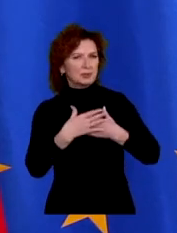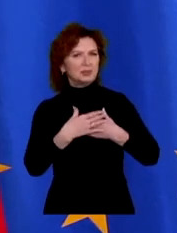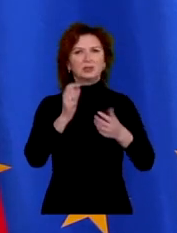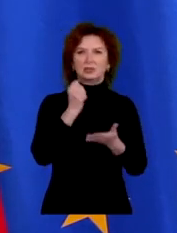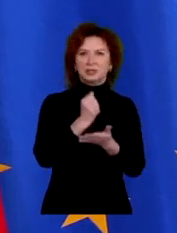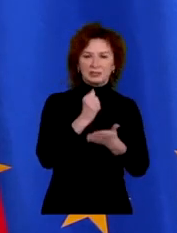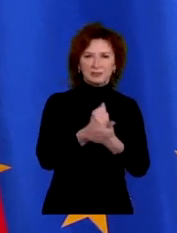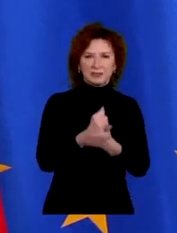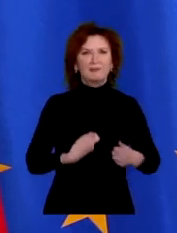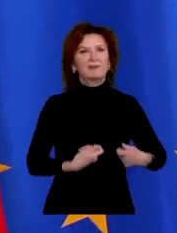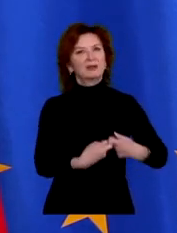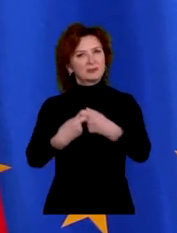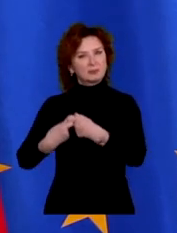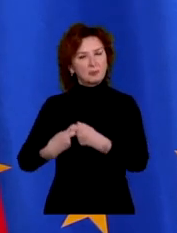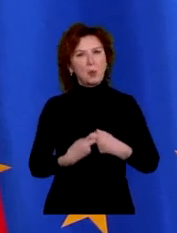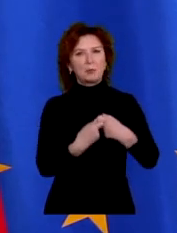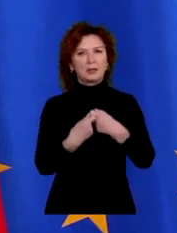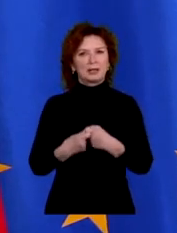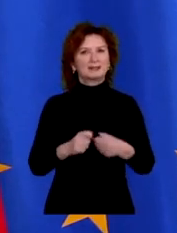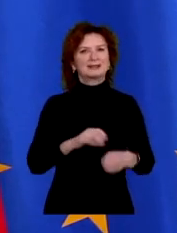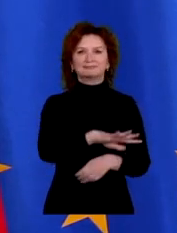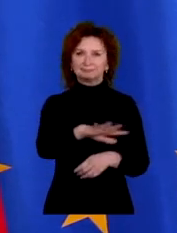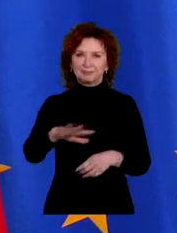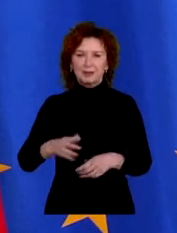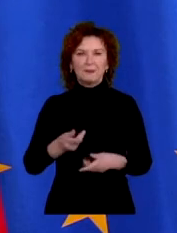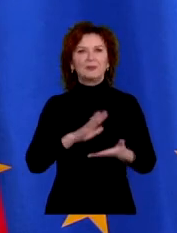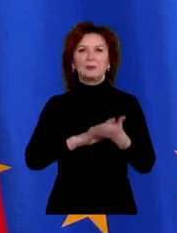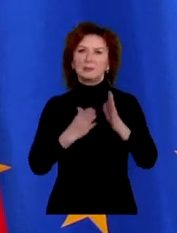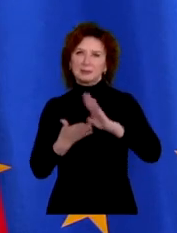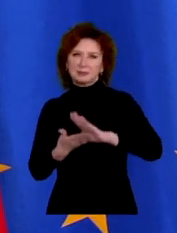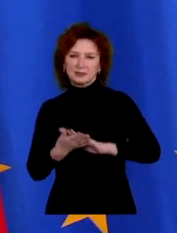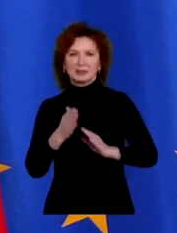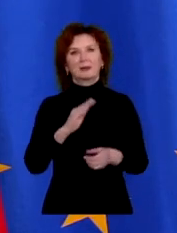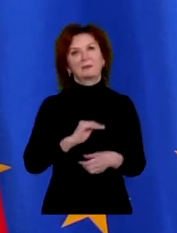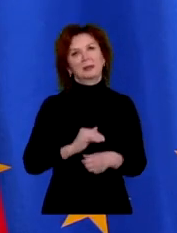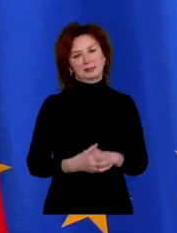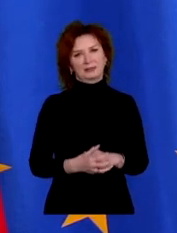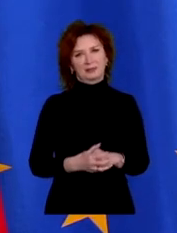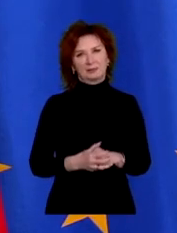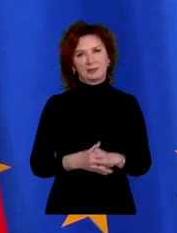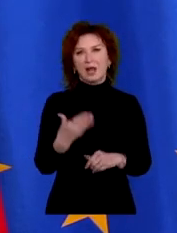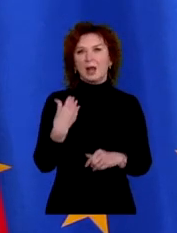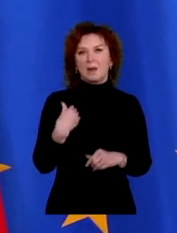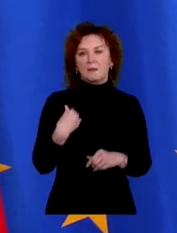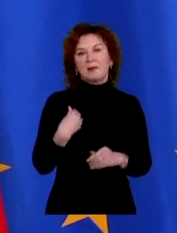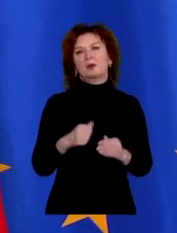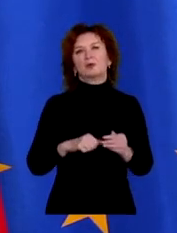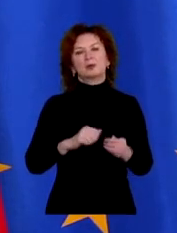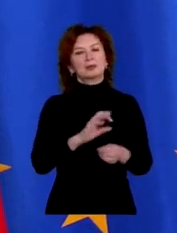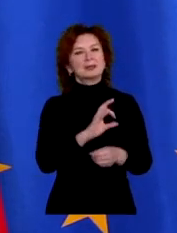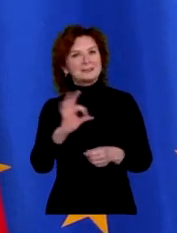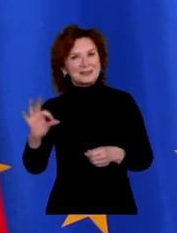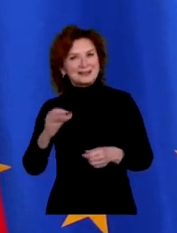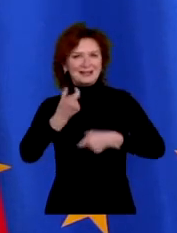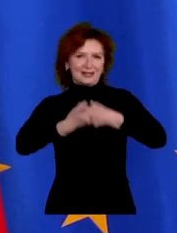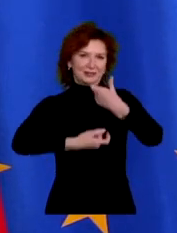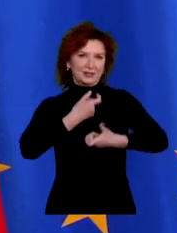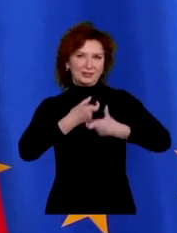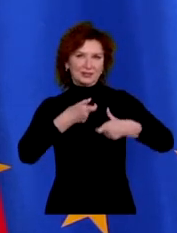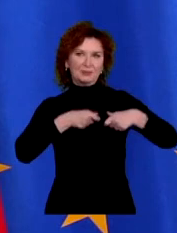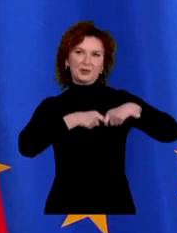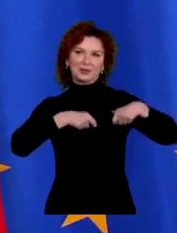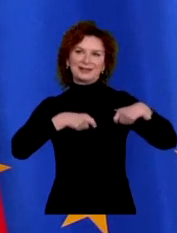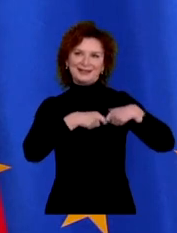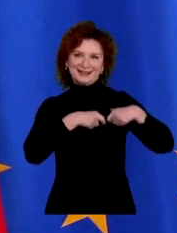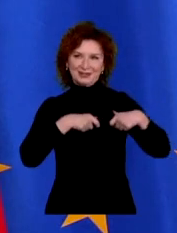wydany przez 4 poczty krajów V4, specjalny znaczek poświęcony rocznicy. To jest właśnie